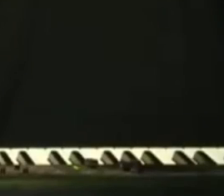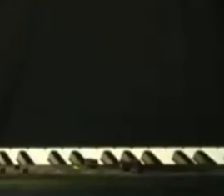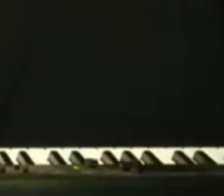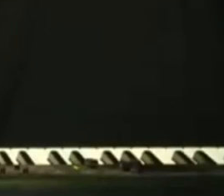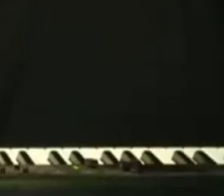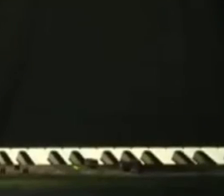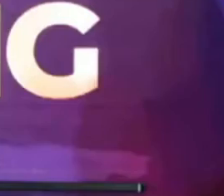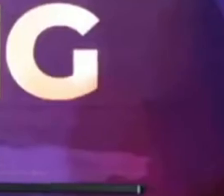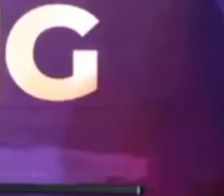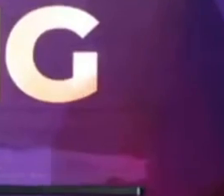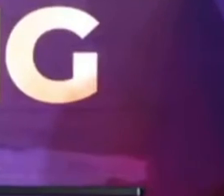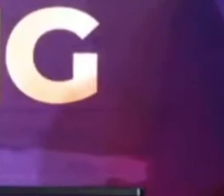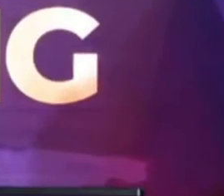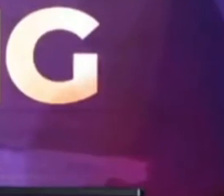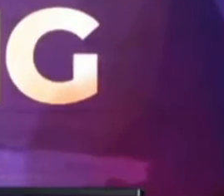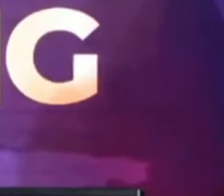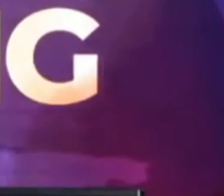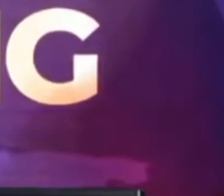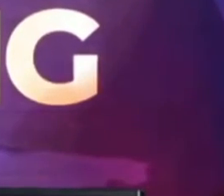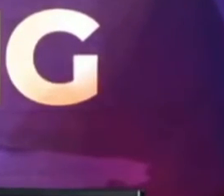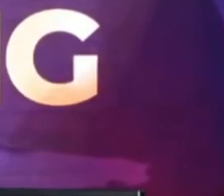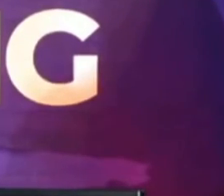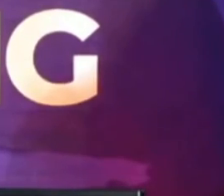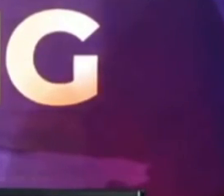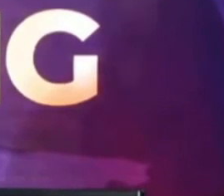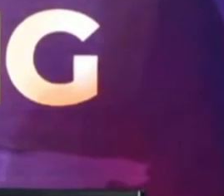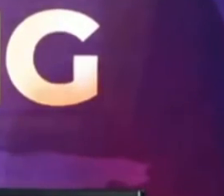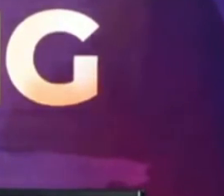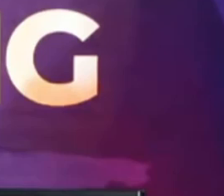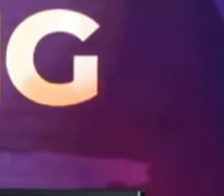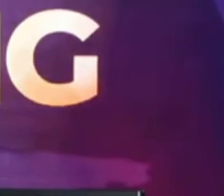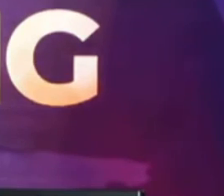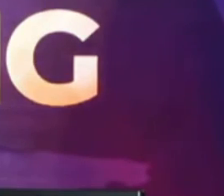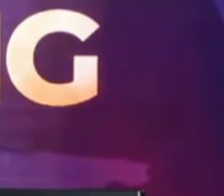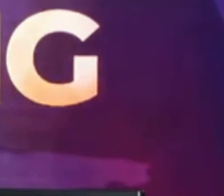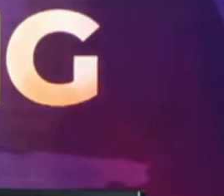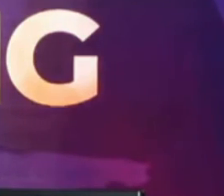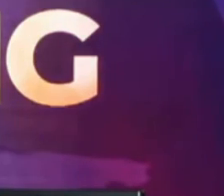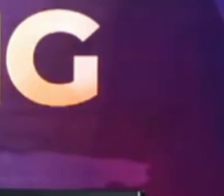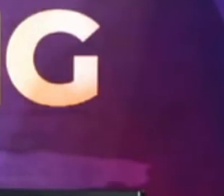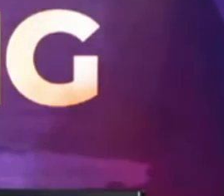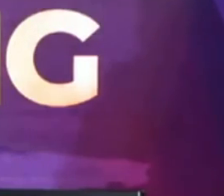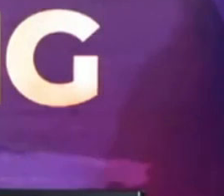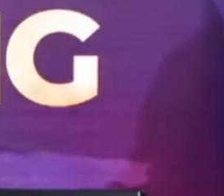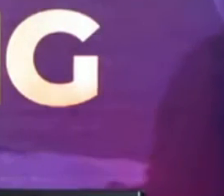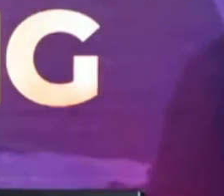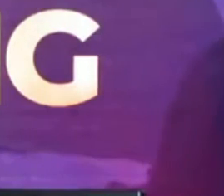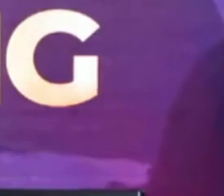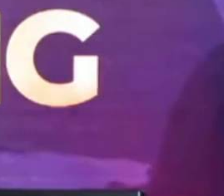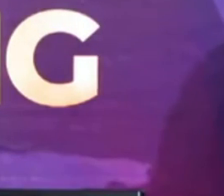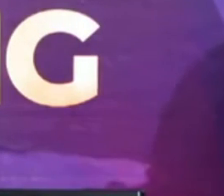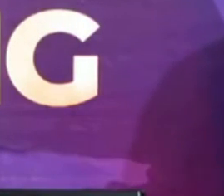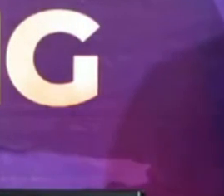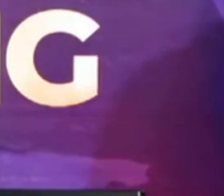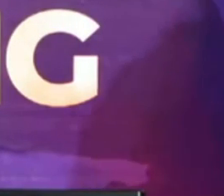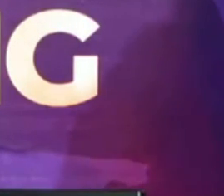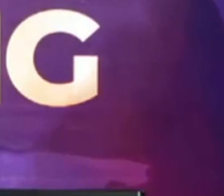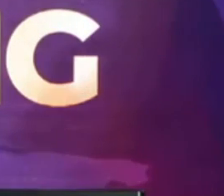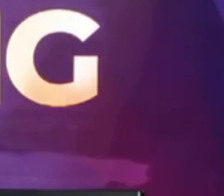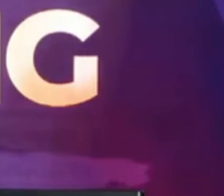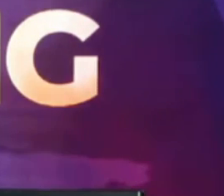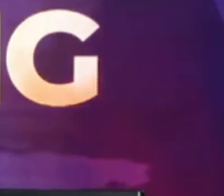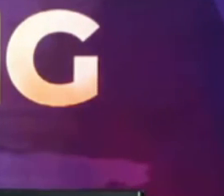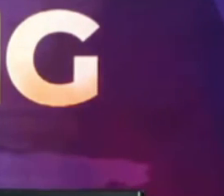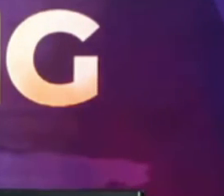cesse. Que le feu vienne, que le feu vienne,